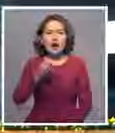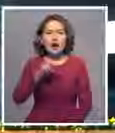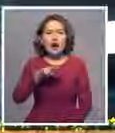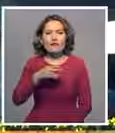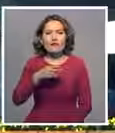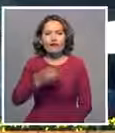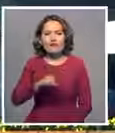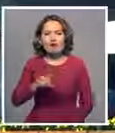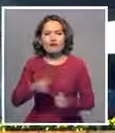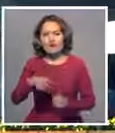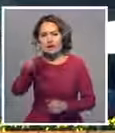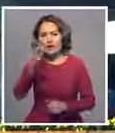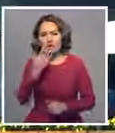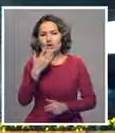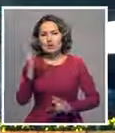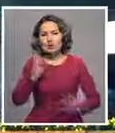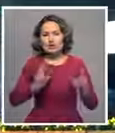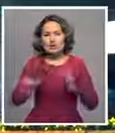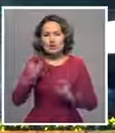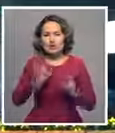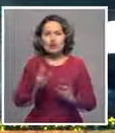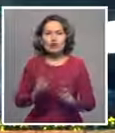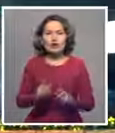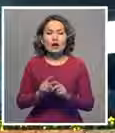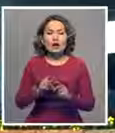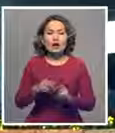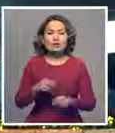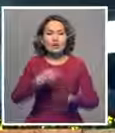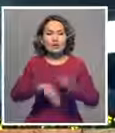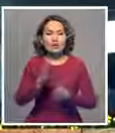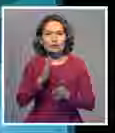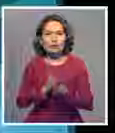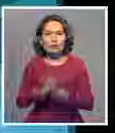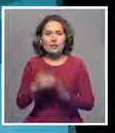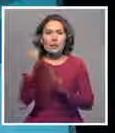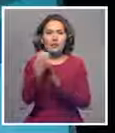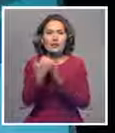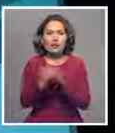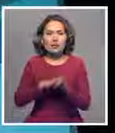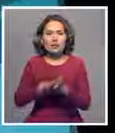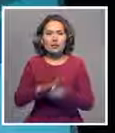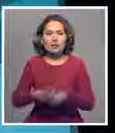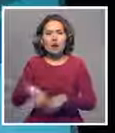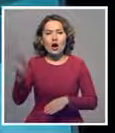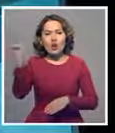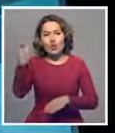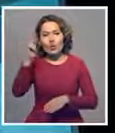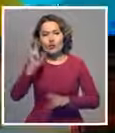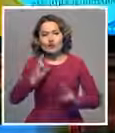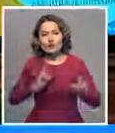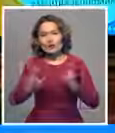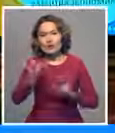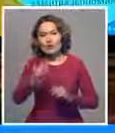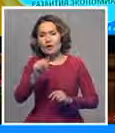Әл-Фараби атындағы Қазақ ұлттық университеті оқу жүйесін жаңғыртпақ, жұмыс берушілермен бірлесіп білім берудің тың бағдарламасын жасамақ. Оқу ордасын былтыр